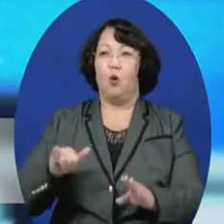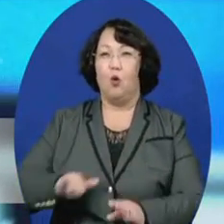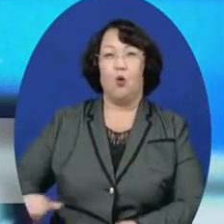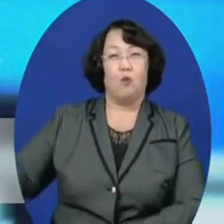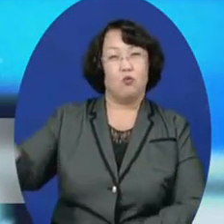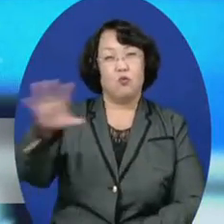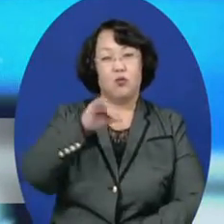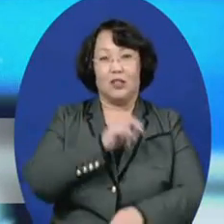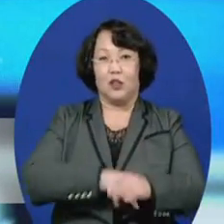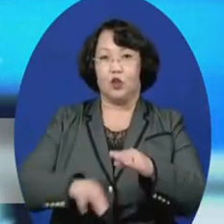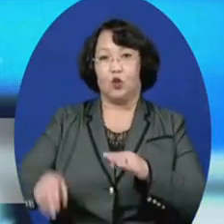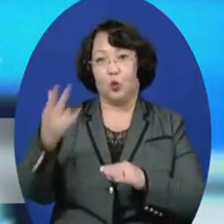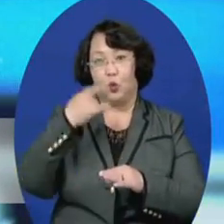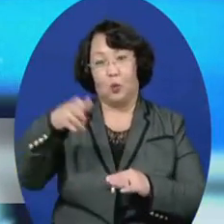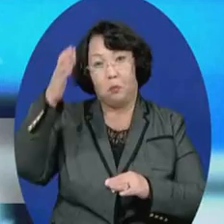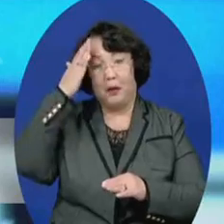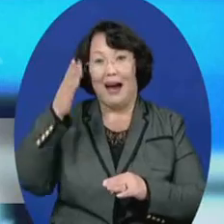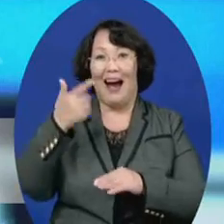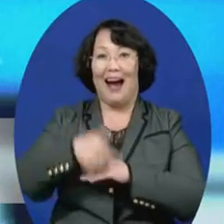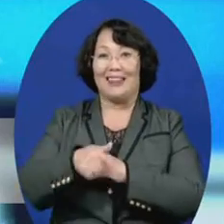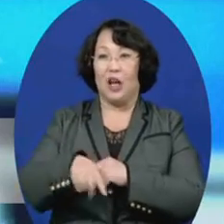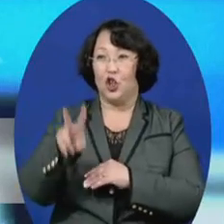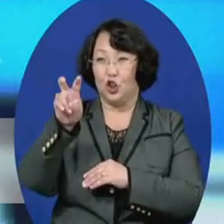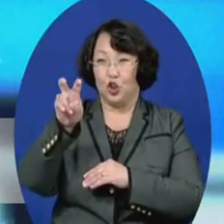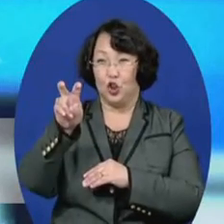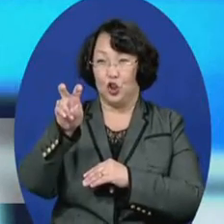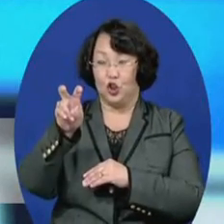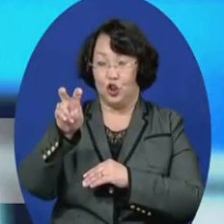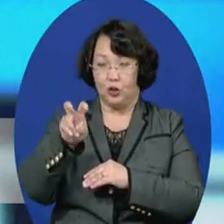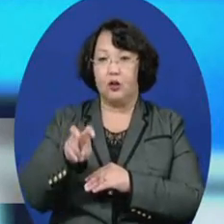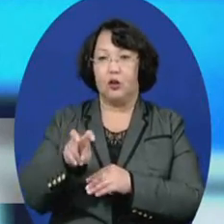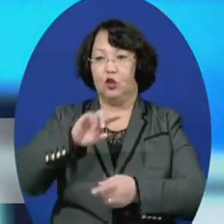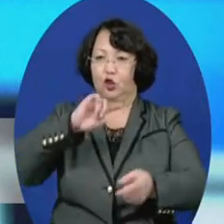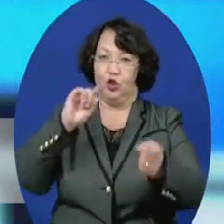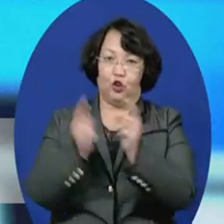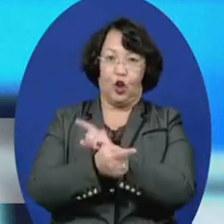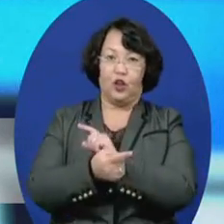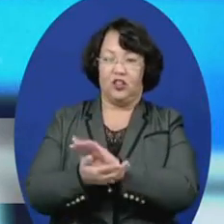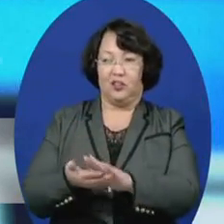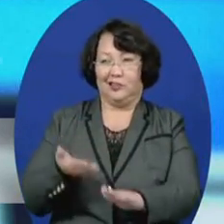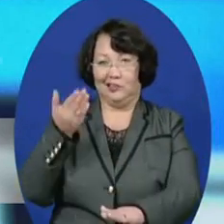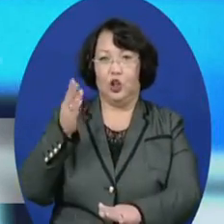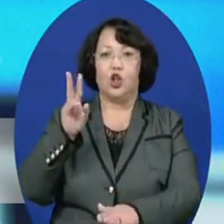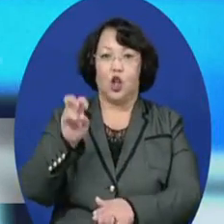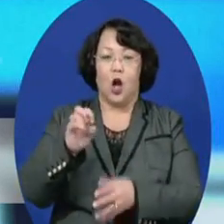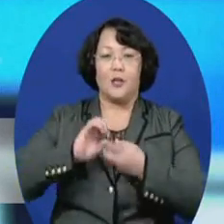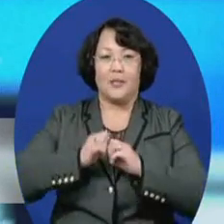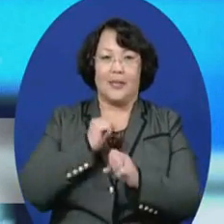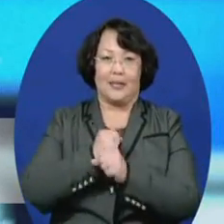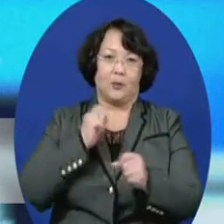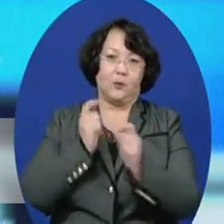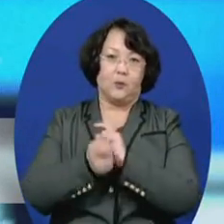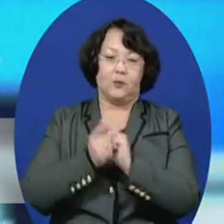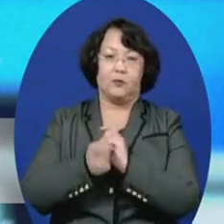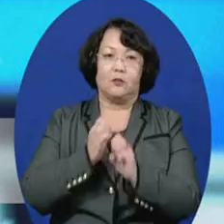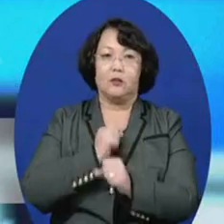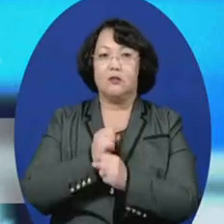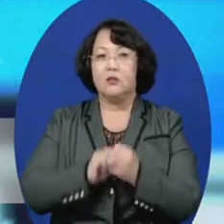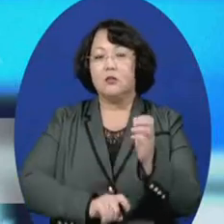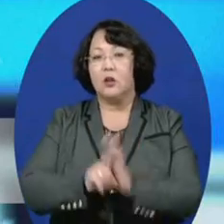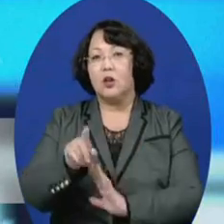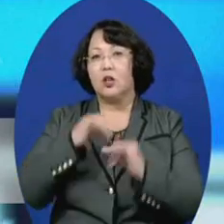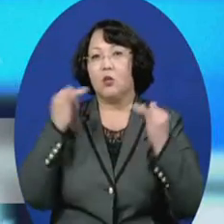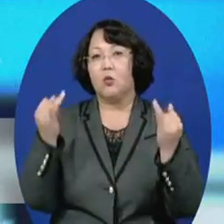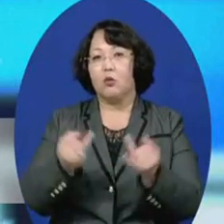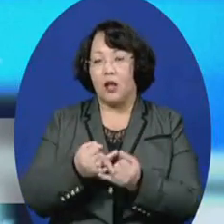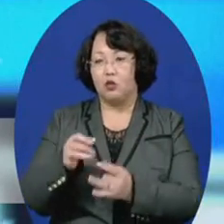дотор байрны 819 нүхэн жаргал шаарлаг хангасан за тохиолог ариун цэврийн байгууламжаар солих ажил хэрэгжиж эхлээд байна.